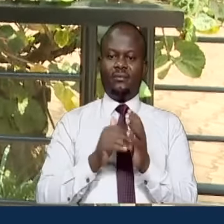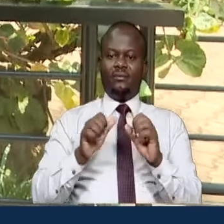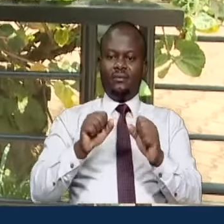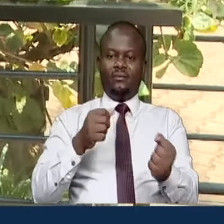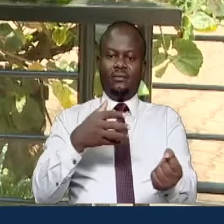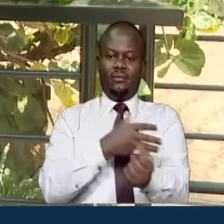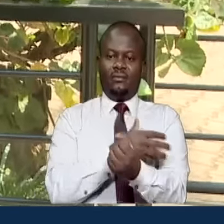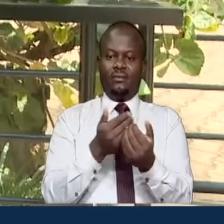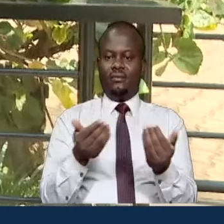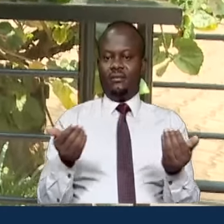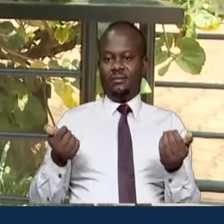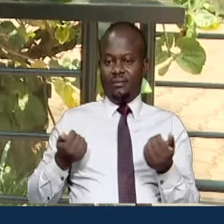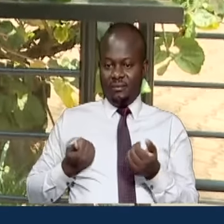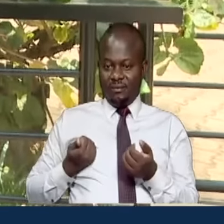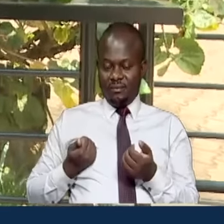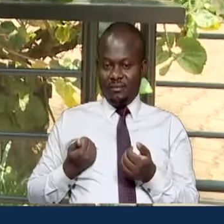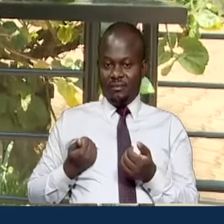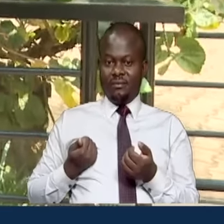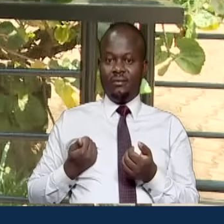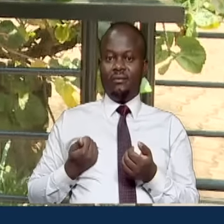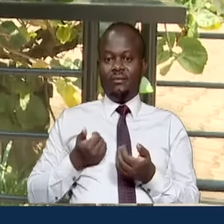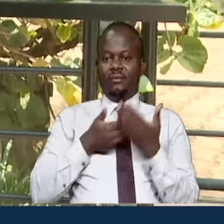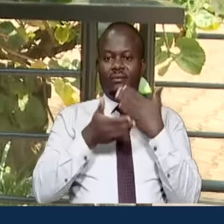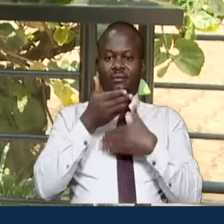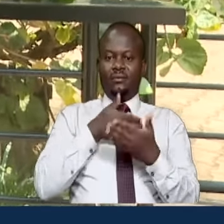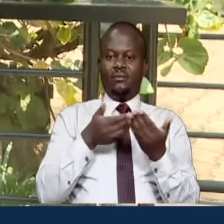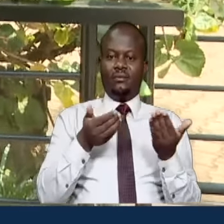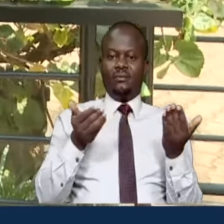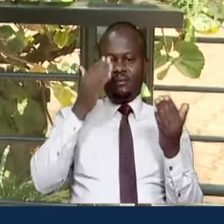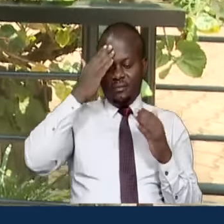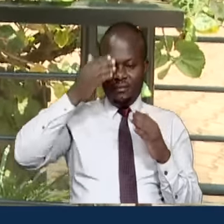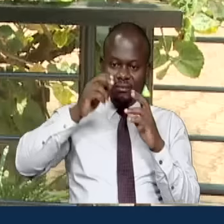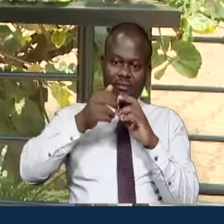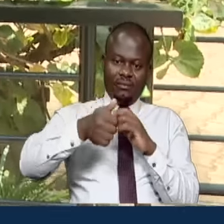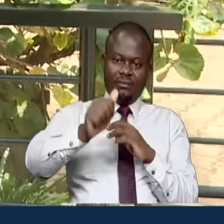ngufu kw'abangavu. Kuganiriza abana bamenye ko ibyo bihari